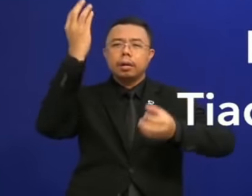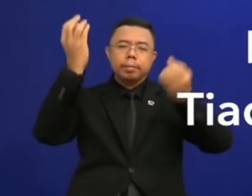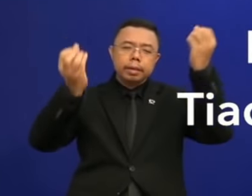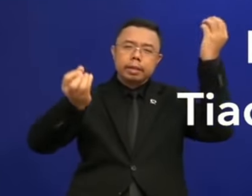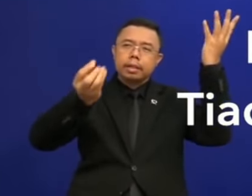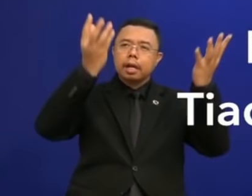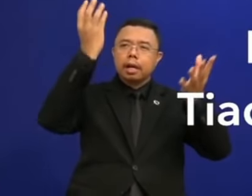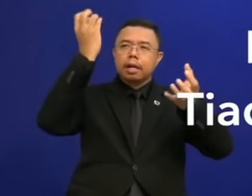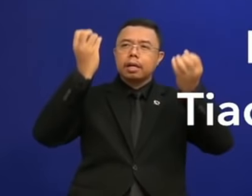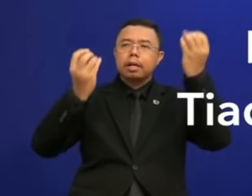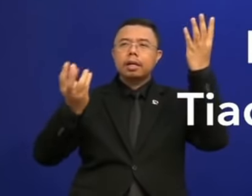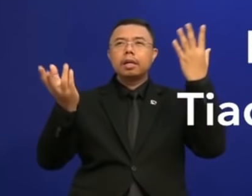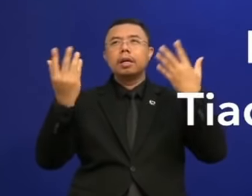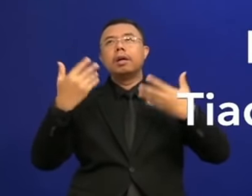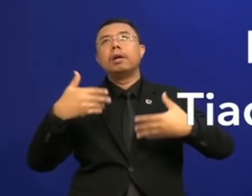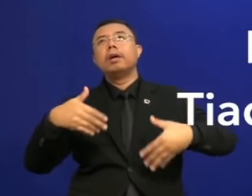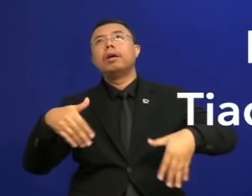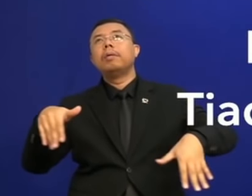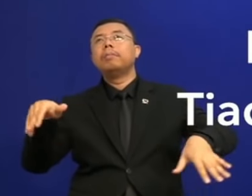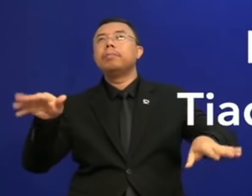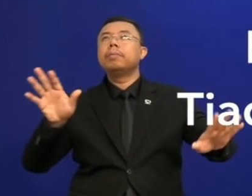berlaksa bintang